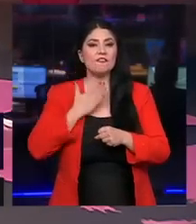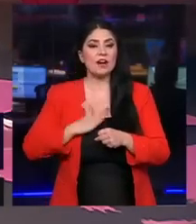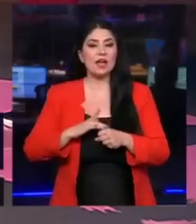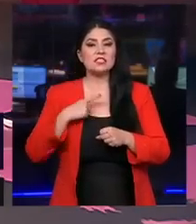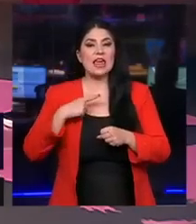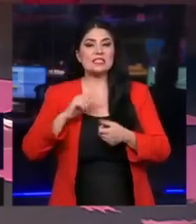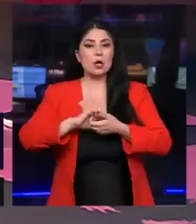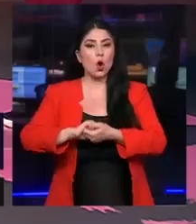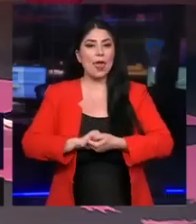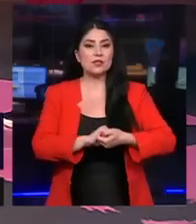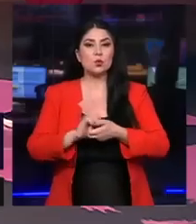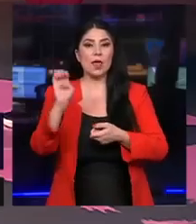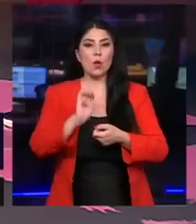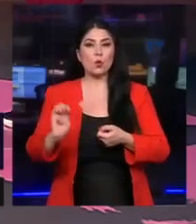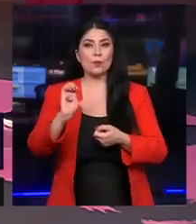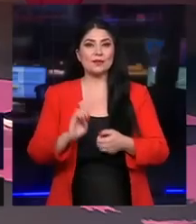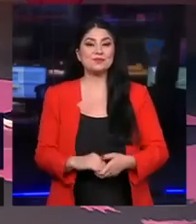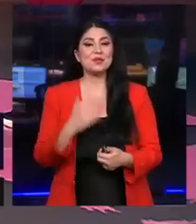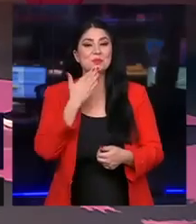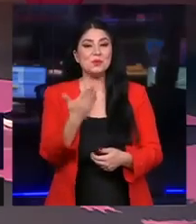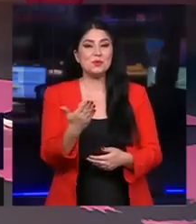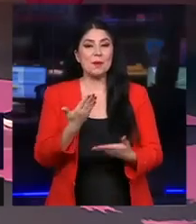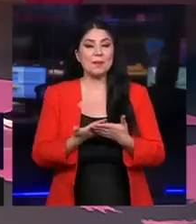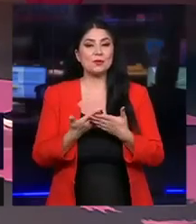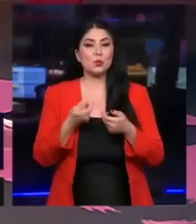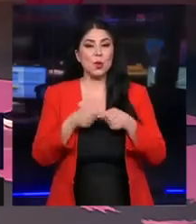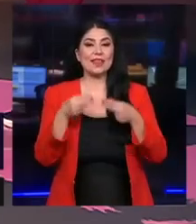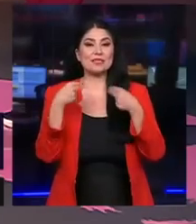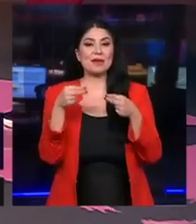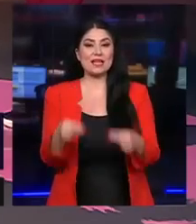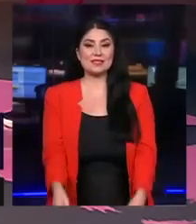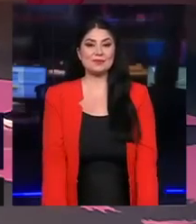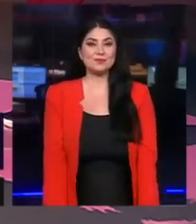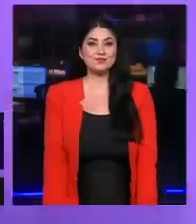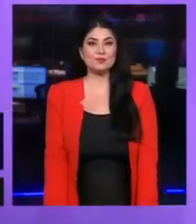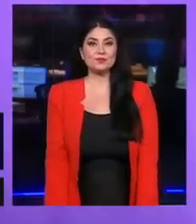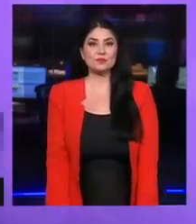să creezi coeziune europeană. Cristina, îți mulțumesc mult pentru toate aceste explicații.